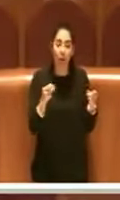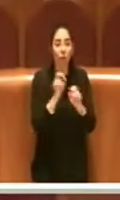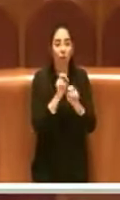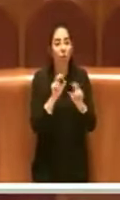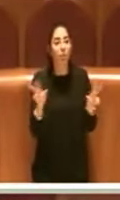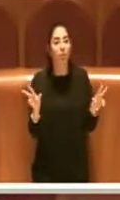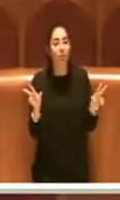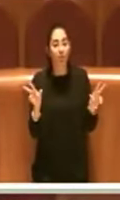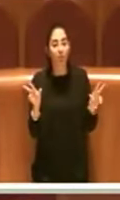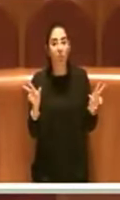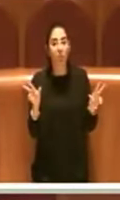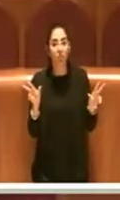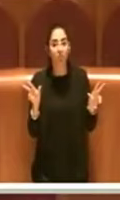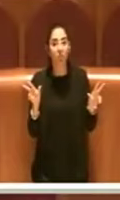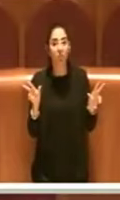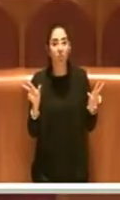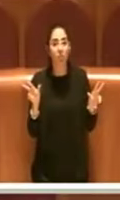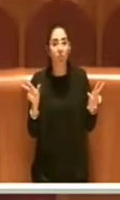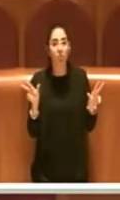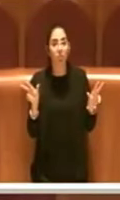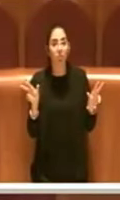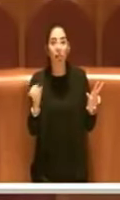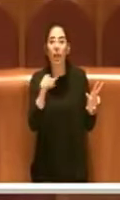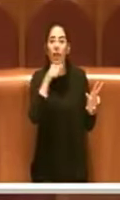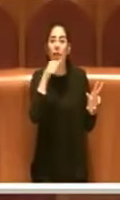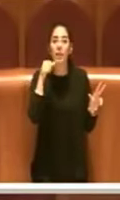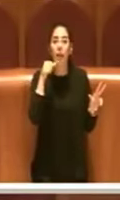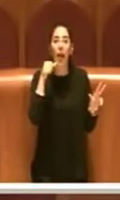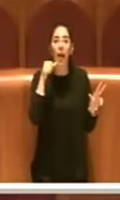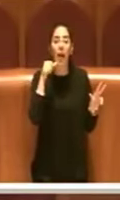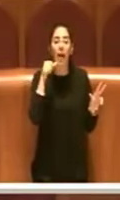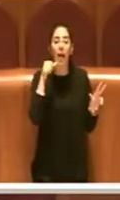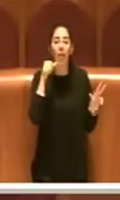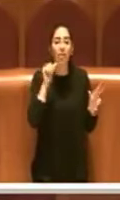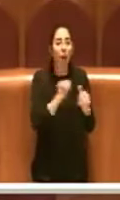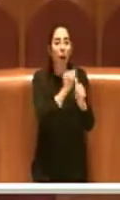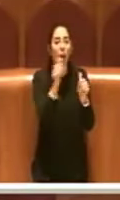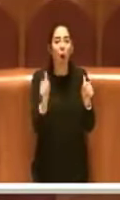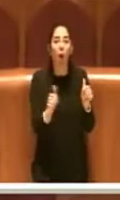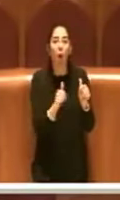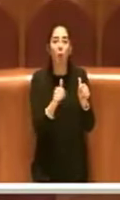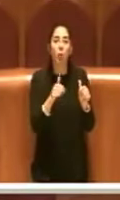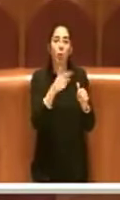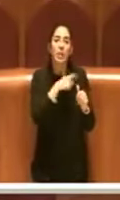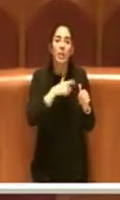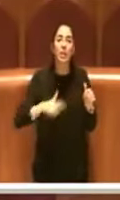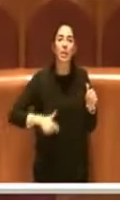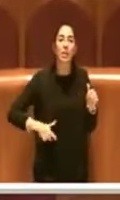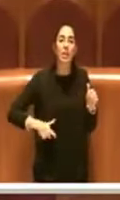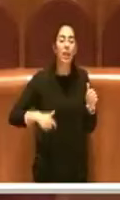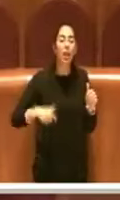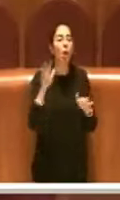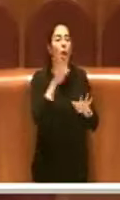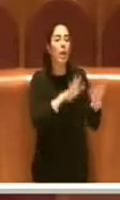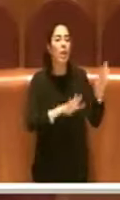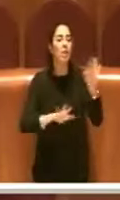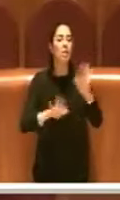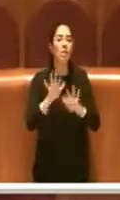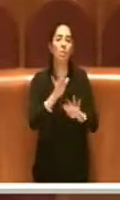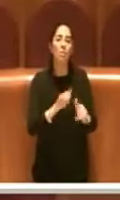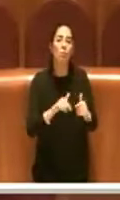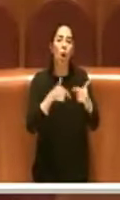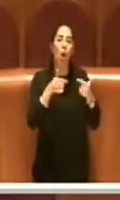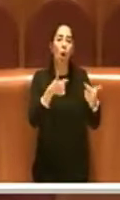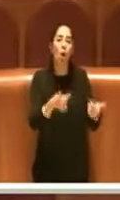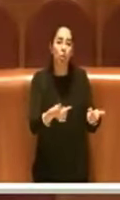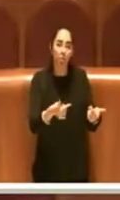in questo momento, una azione da parte di tutti i sindaci che sia di tipo informativo e precauzionale